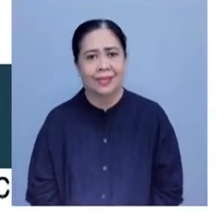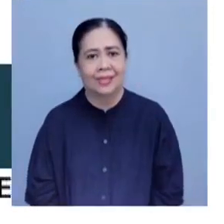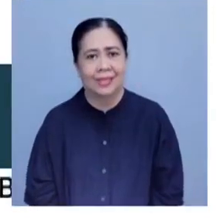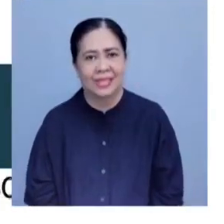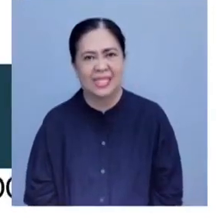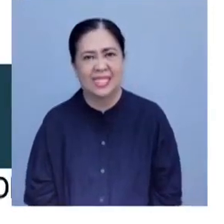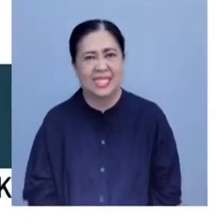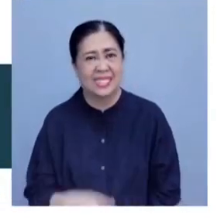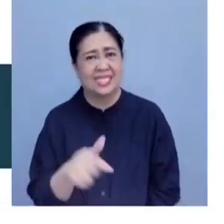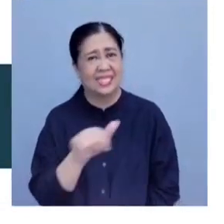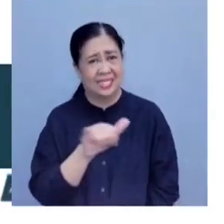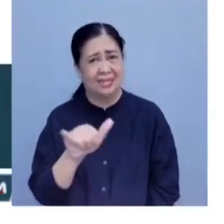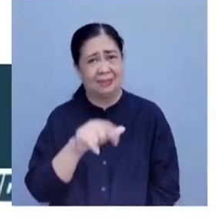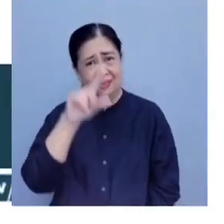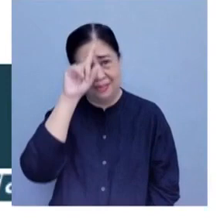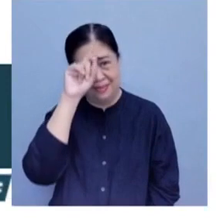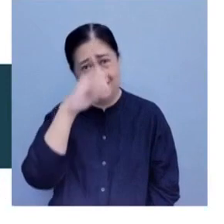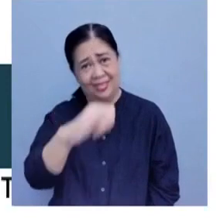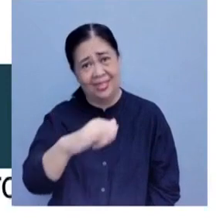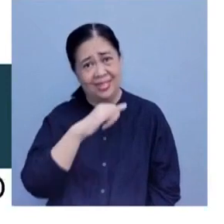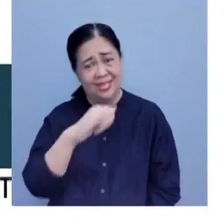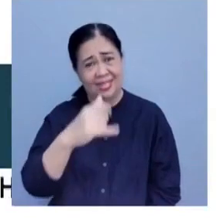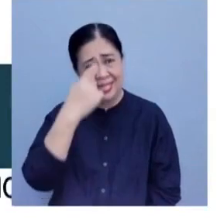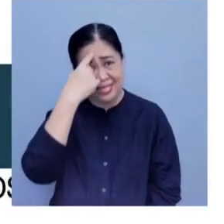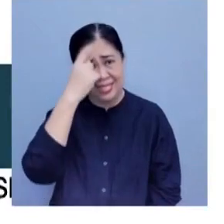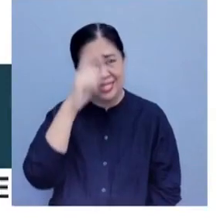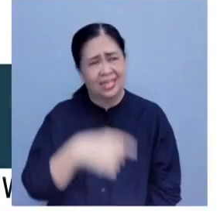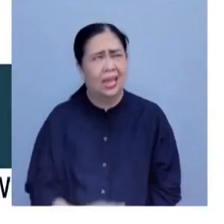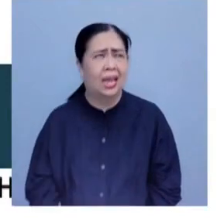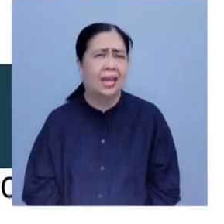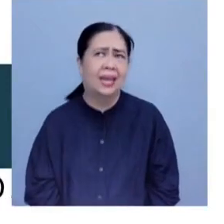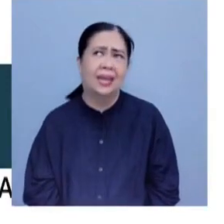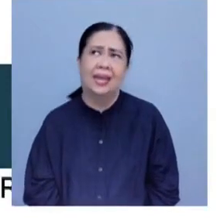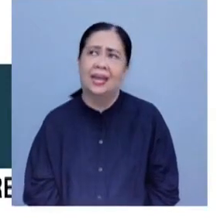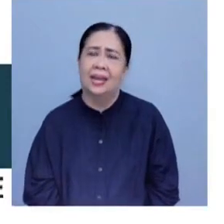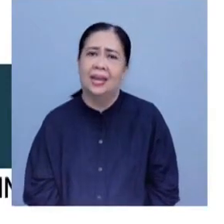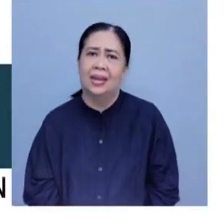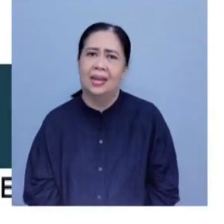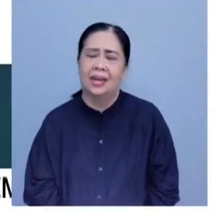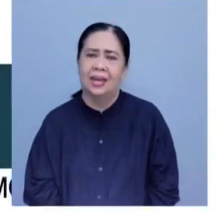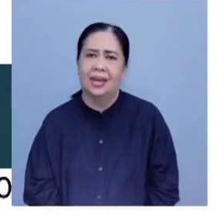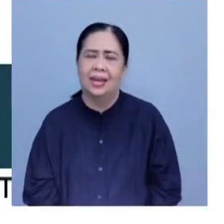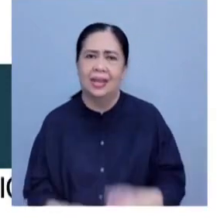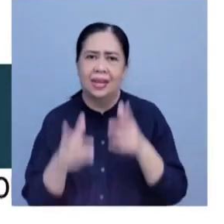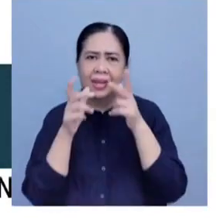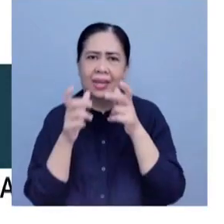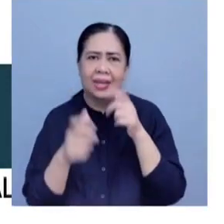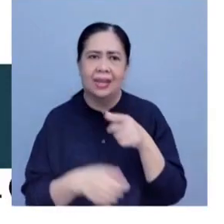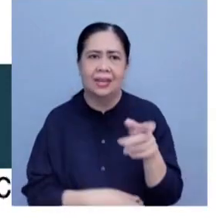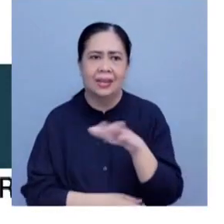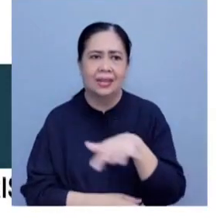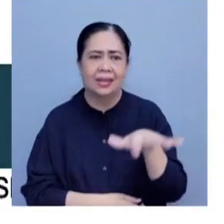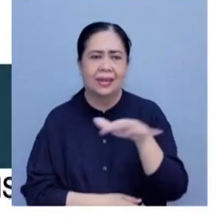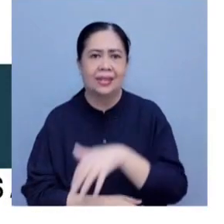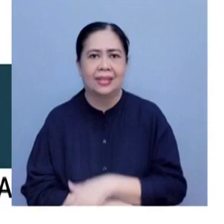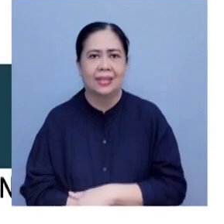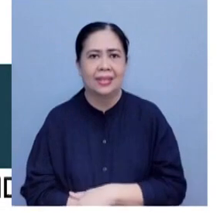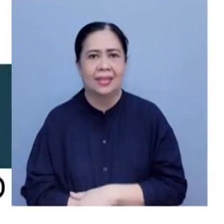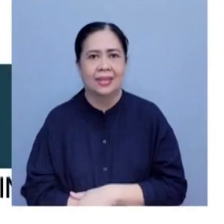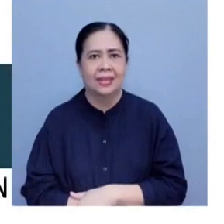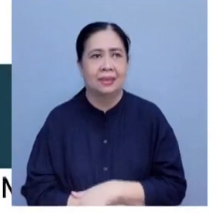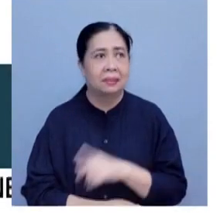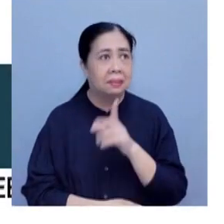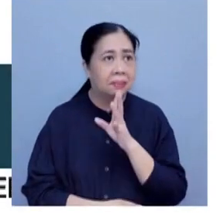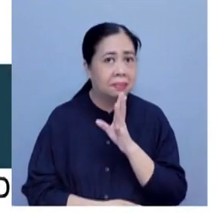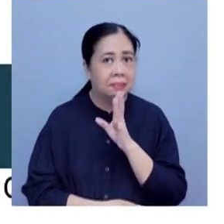Yun din ang ipagtataka ko, Carmina, no? Hindi ko na, ang pinakikinggan ko na lang actually yung mga